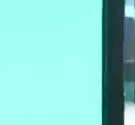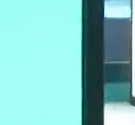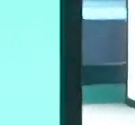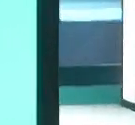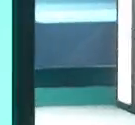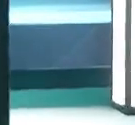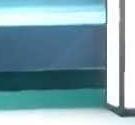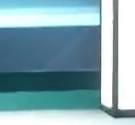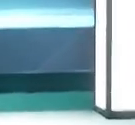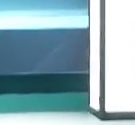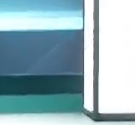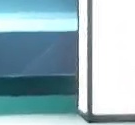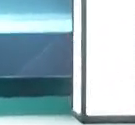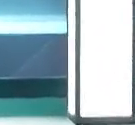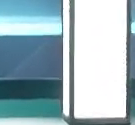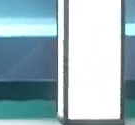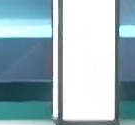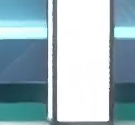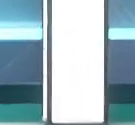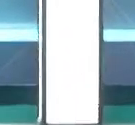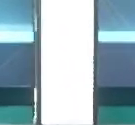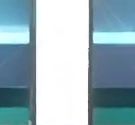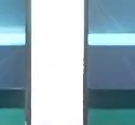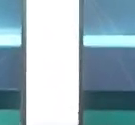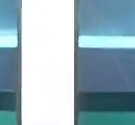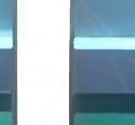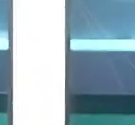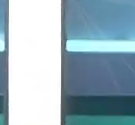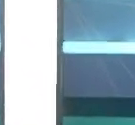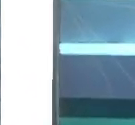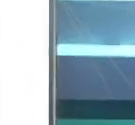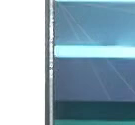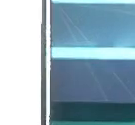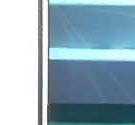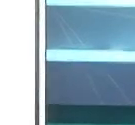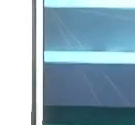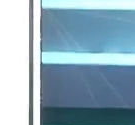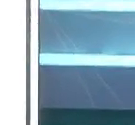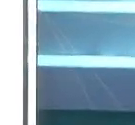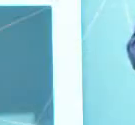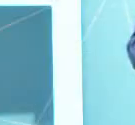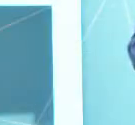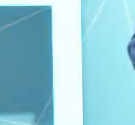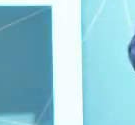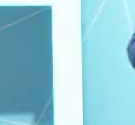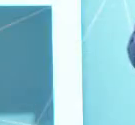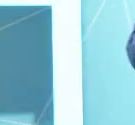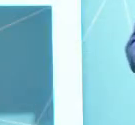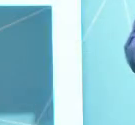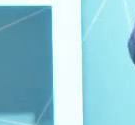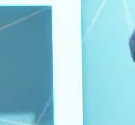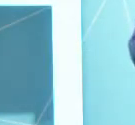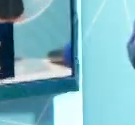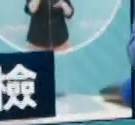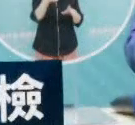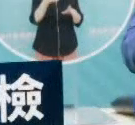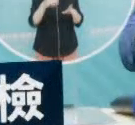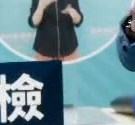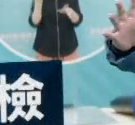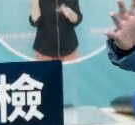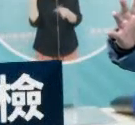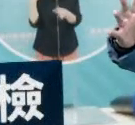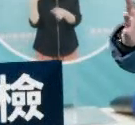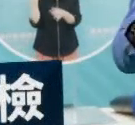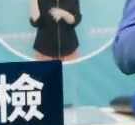所以刚刚陈时中就讲了很多城市已经做了所谓的相关的演练，那么其中呢最积极对于所谓的封城做